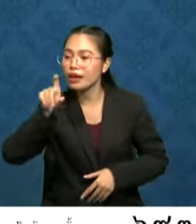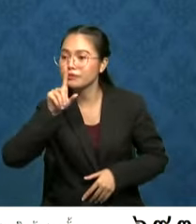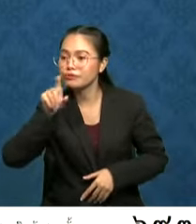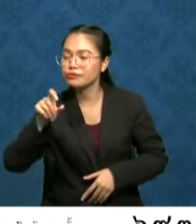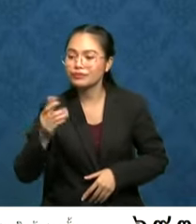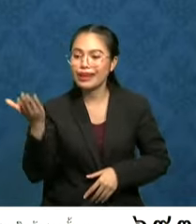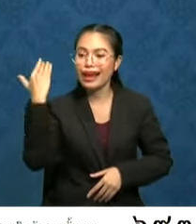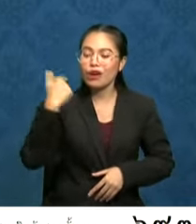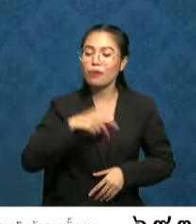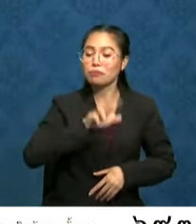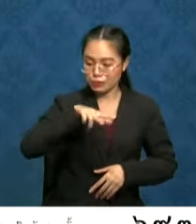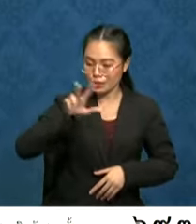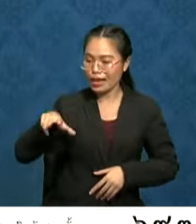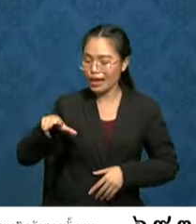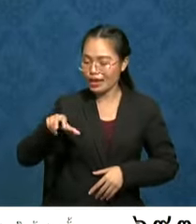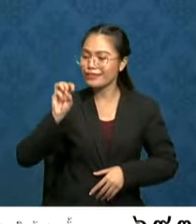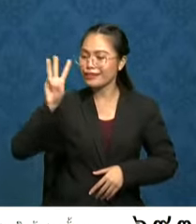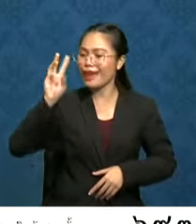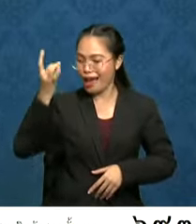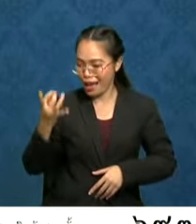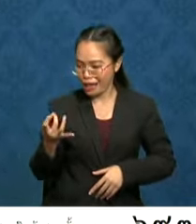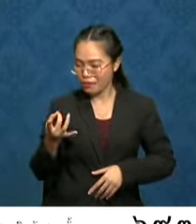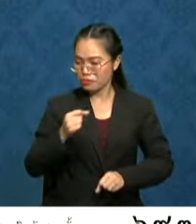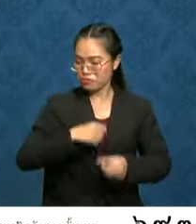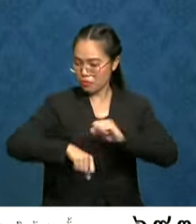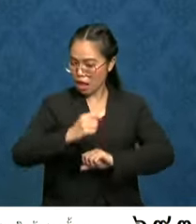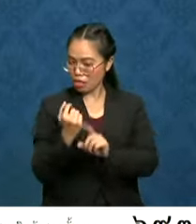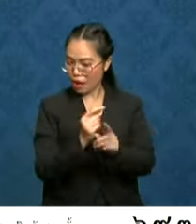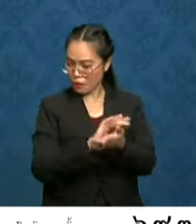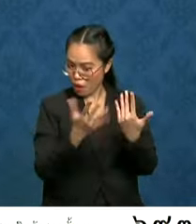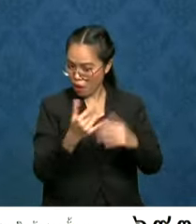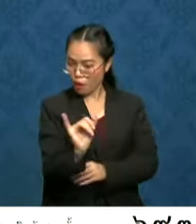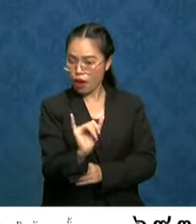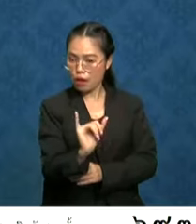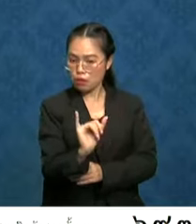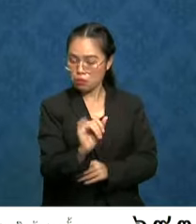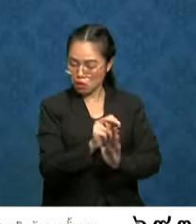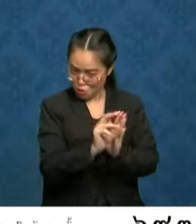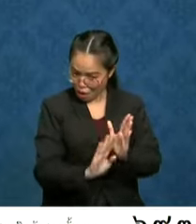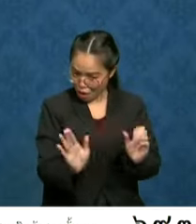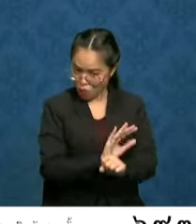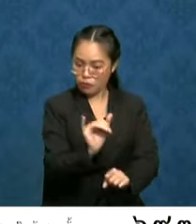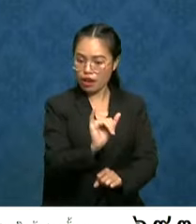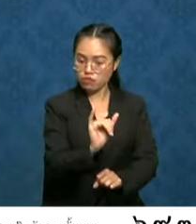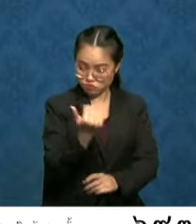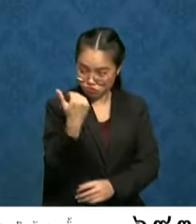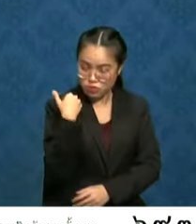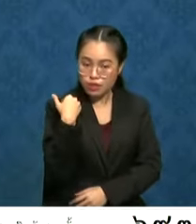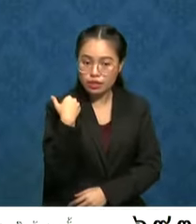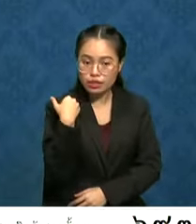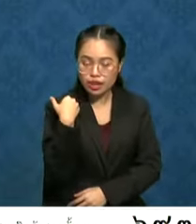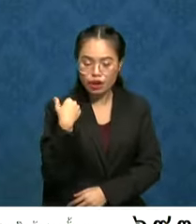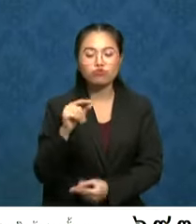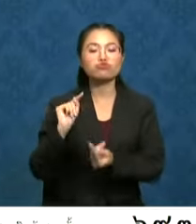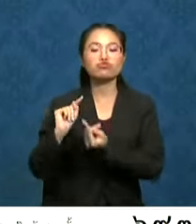มั่นสัญญาของรัฐบาลชุดที่แล้วที่มีพรรคเพื่อไทยเป็นแกนนำในการจัดตั้งรัฐบาลบ้างกลุ่มคนยาก